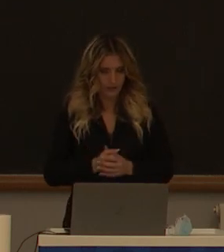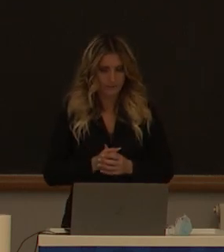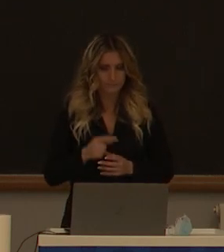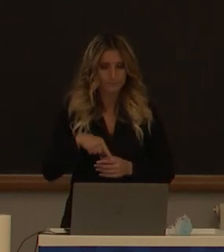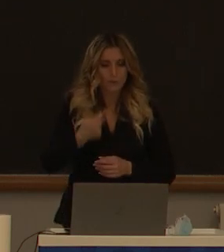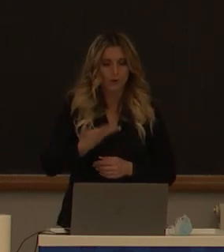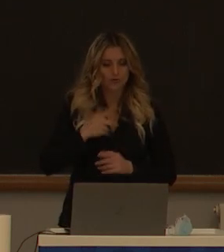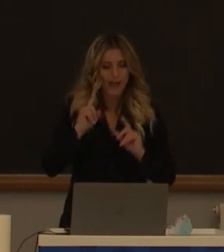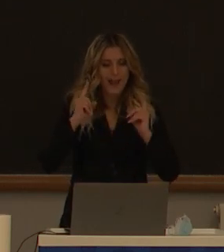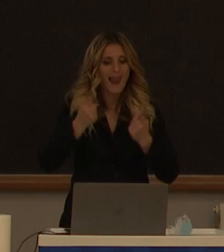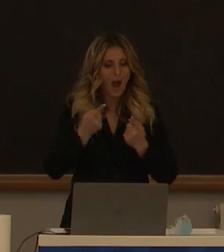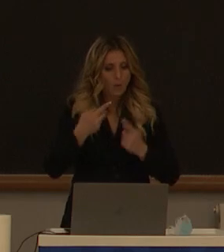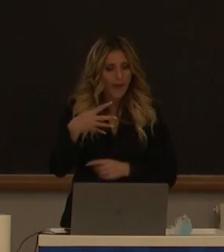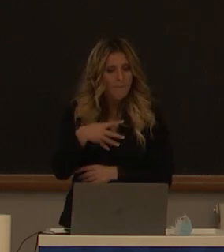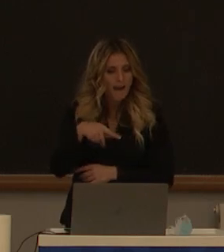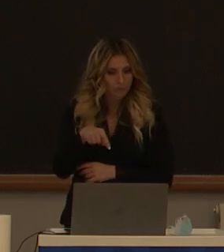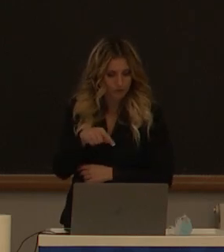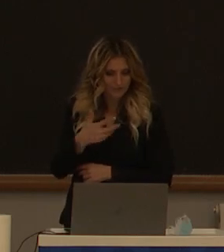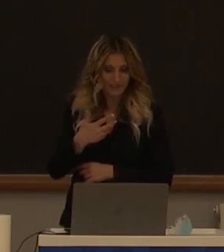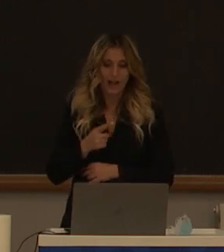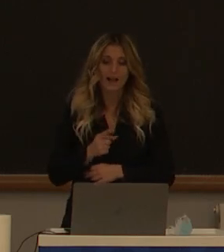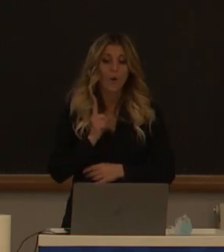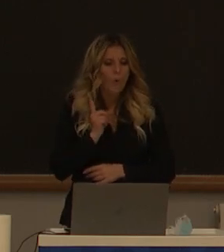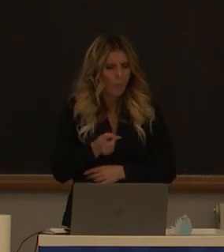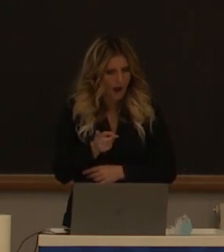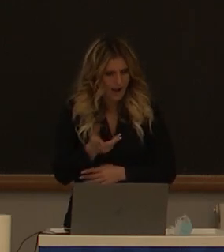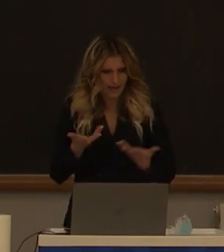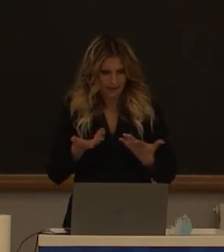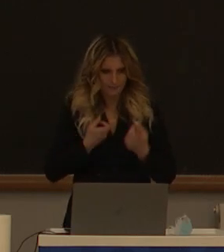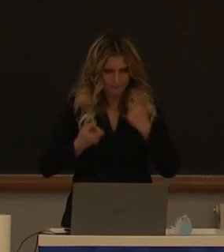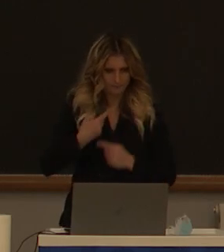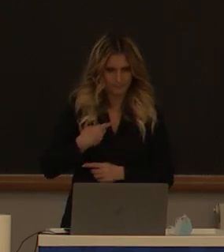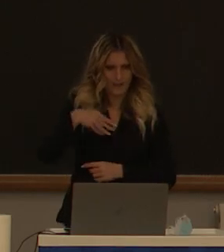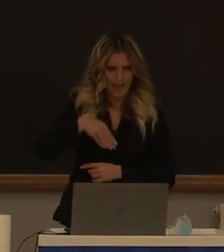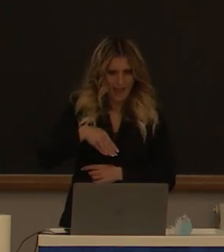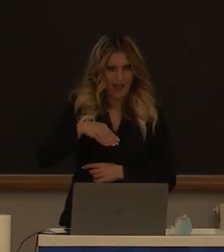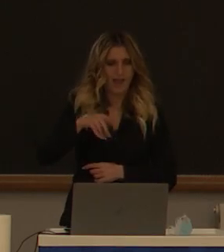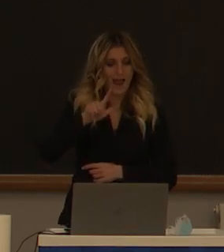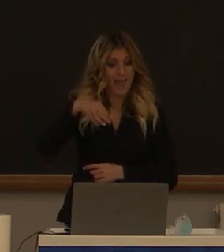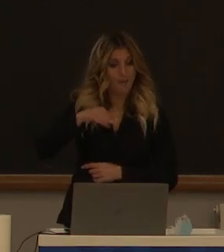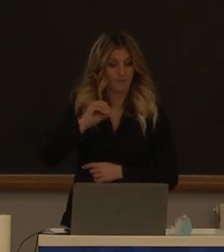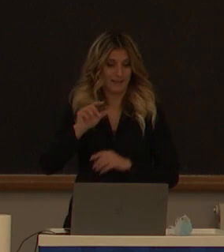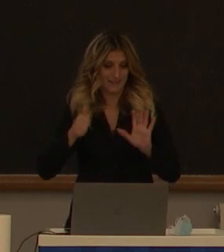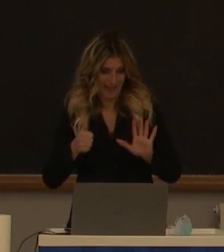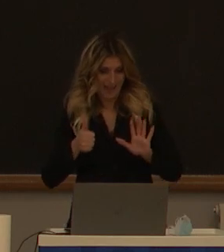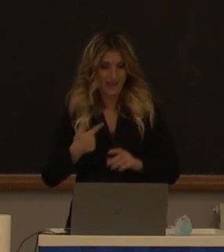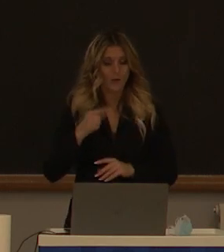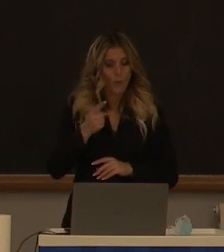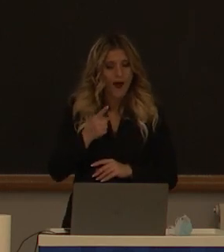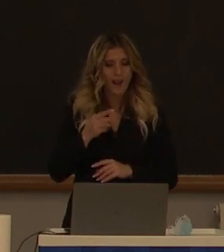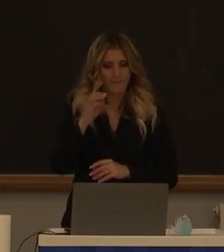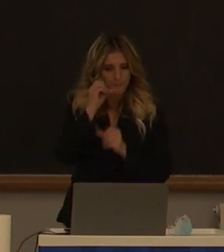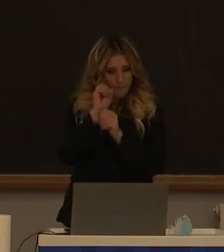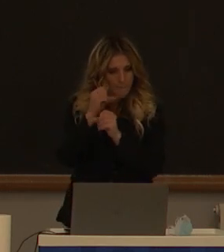delle lauree magistrali, che sono le lauree dell'LMS6, ovvero le lauree magistrali in biologia,